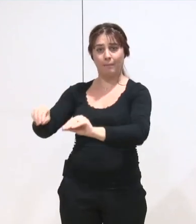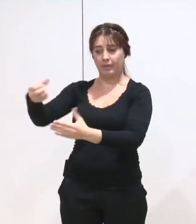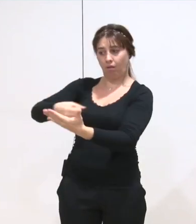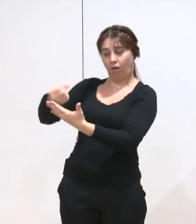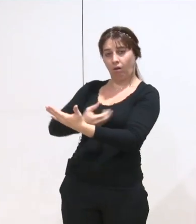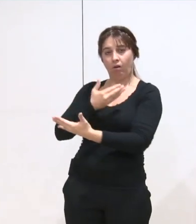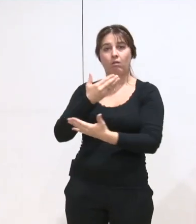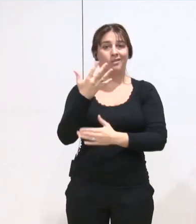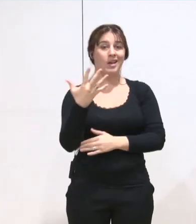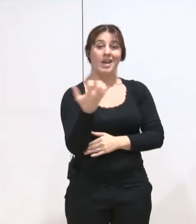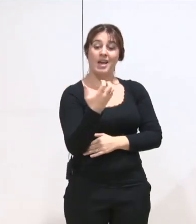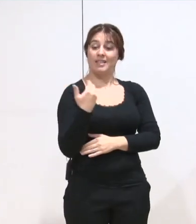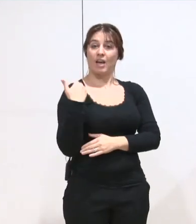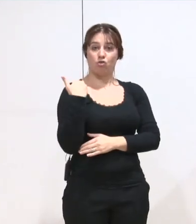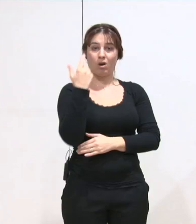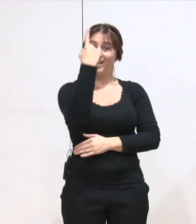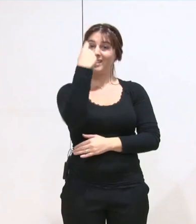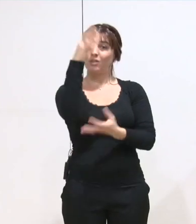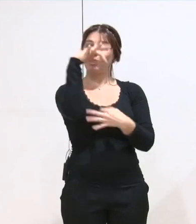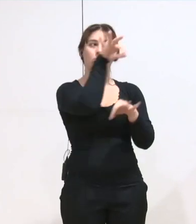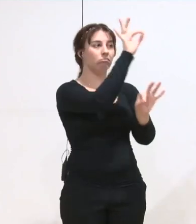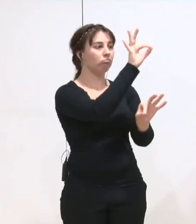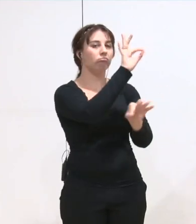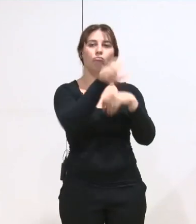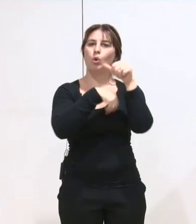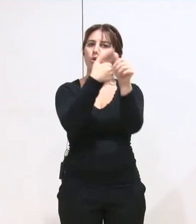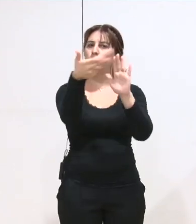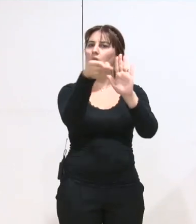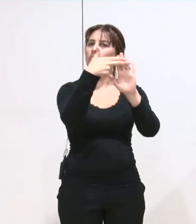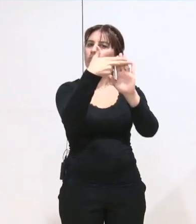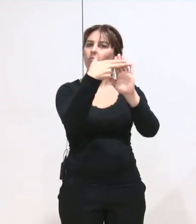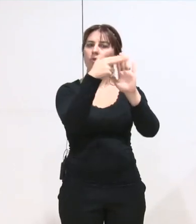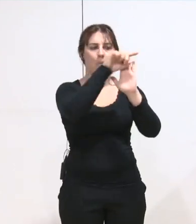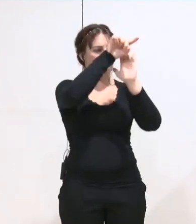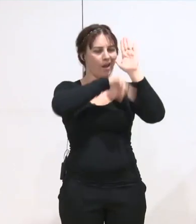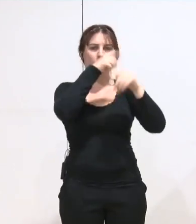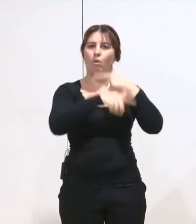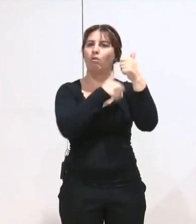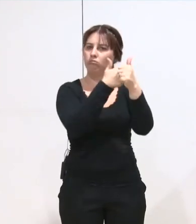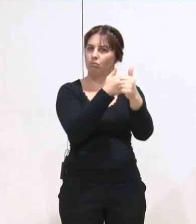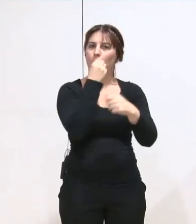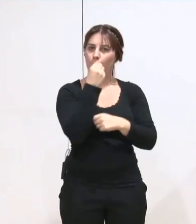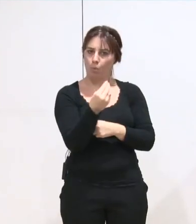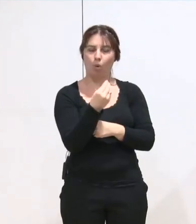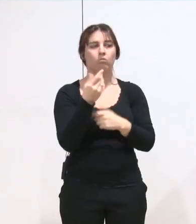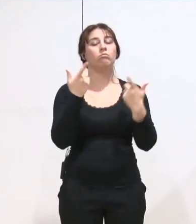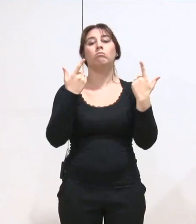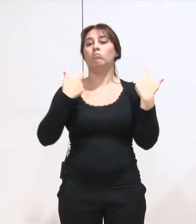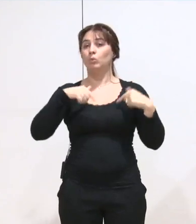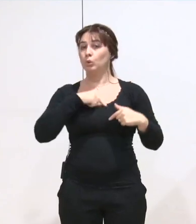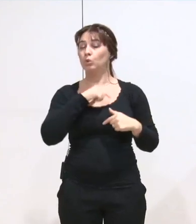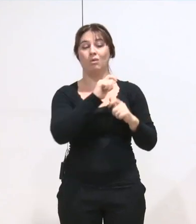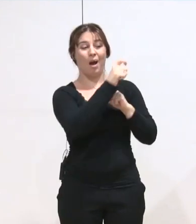il y a 5 jours, un délai conforme à notre règlement, et n'ayant pas de surcroît la possibilité de réagir après